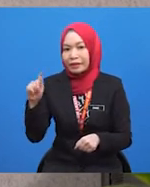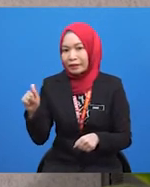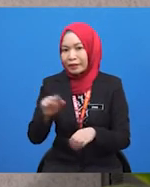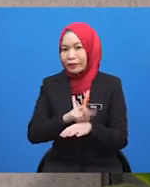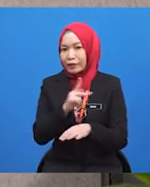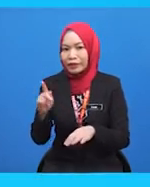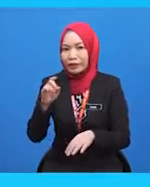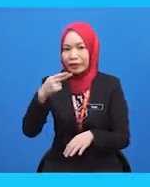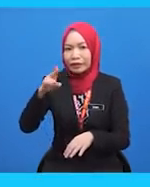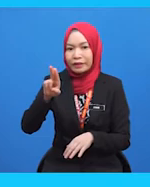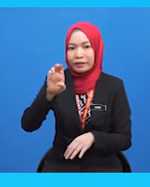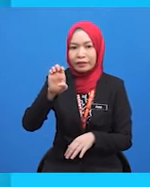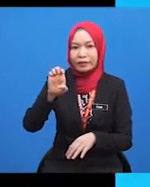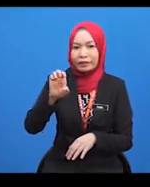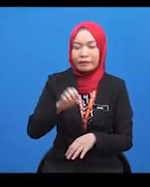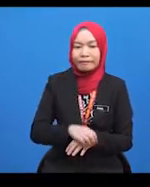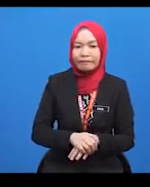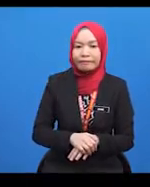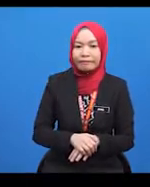lightness.